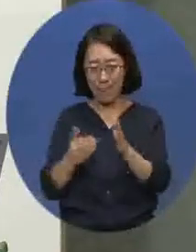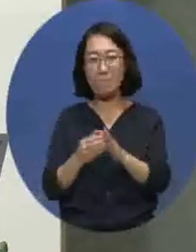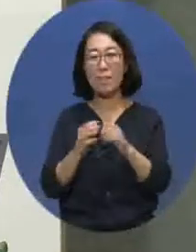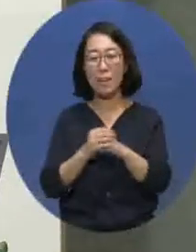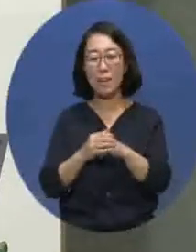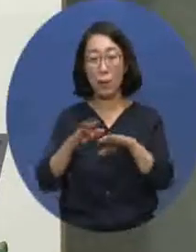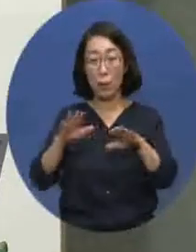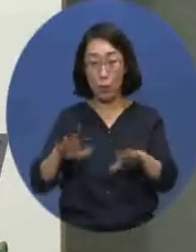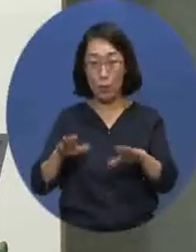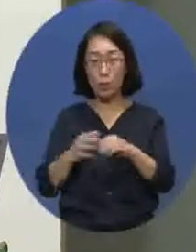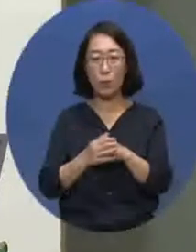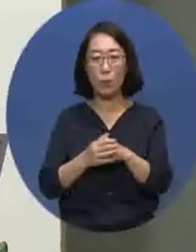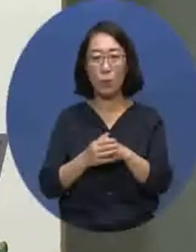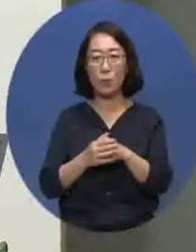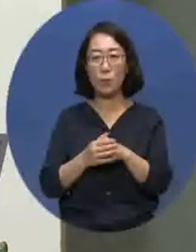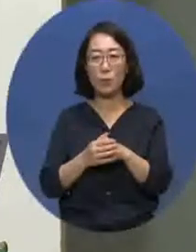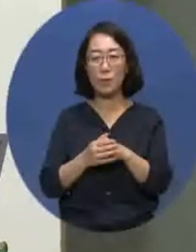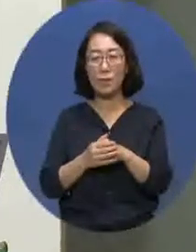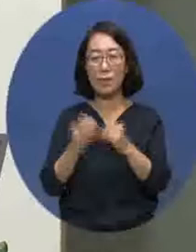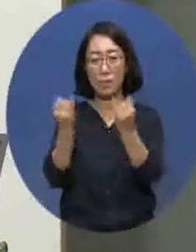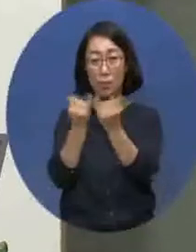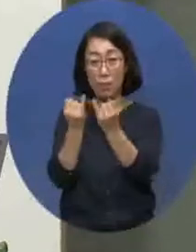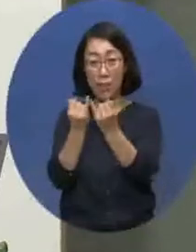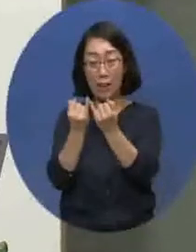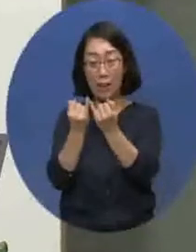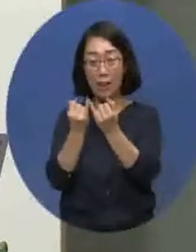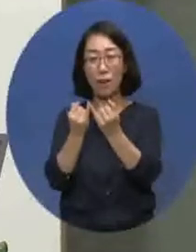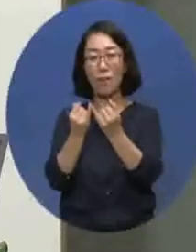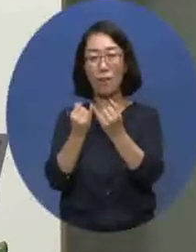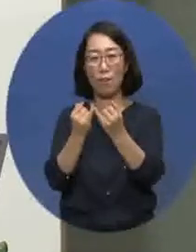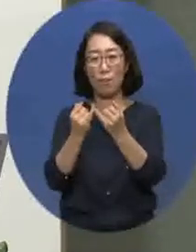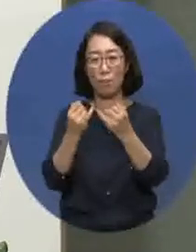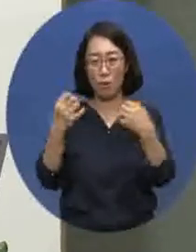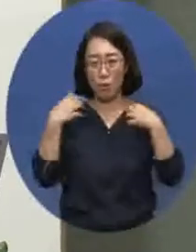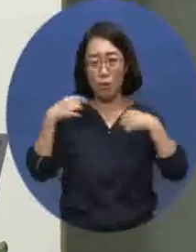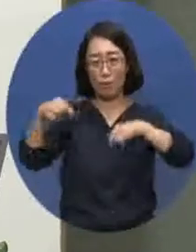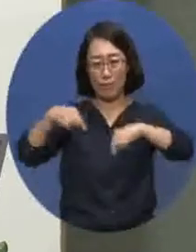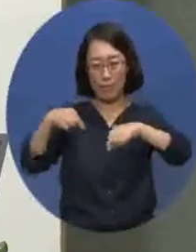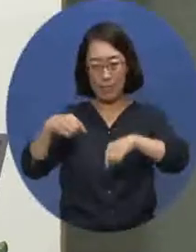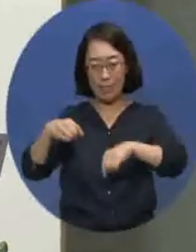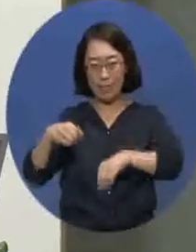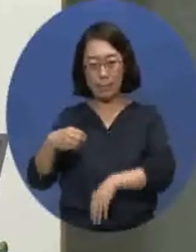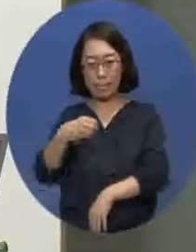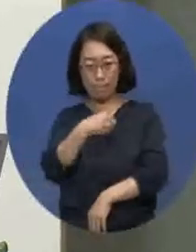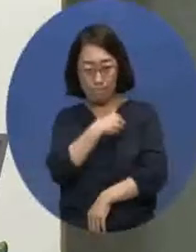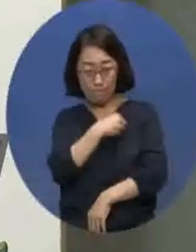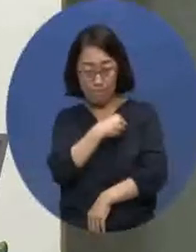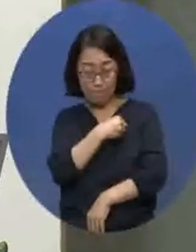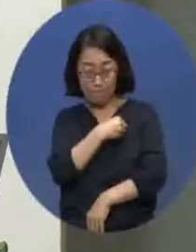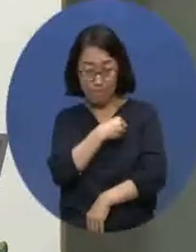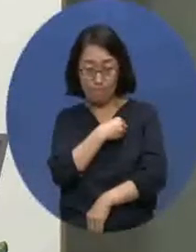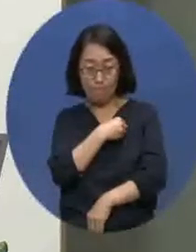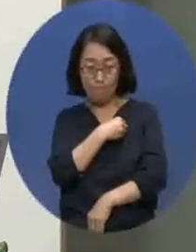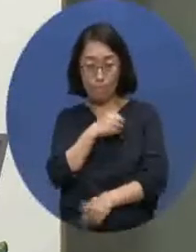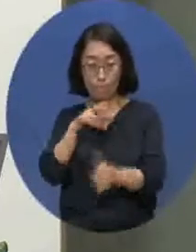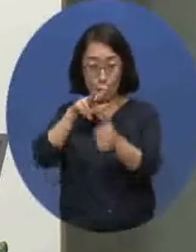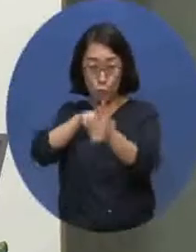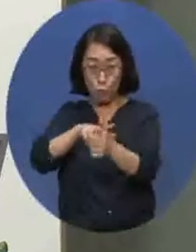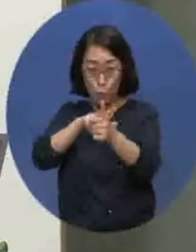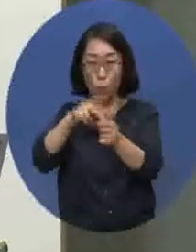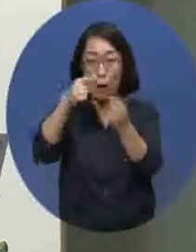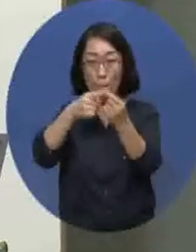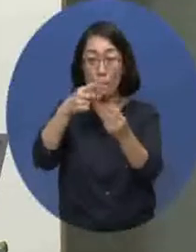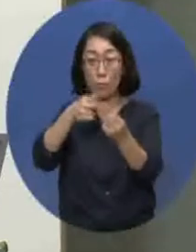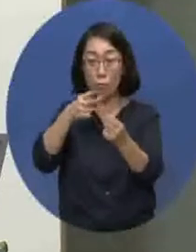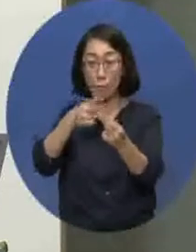오늘도 에 여성 정치인으로서 뱃지를 달고 에서 세 번씩이나 도전을 했지만 은